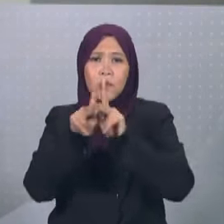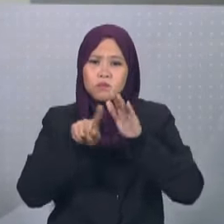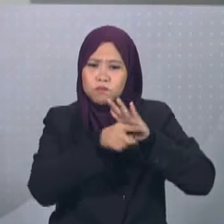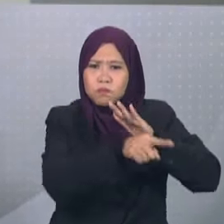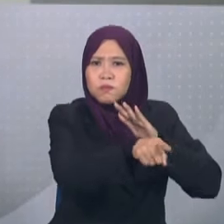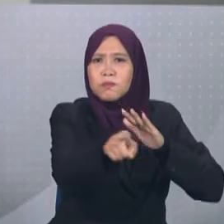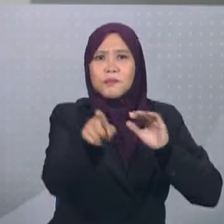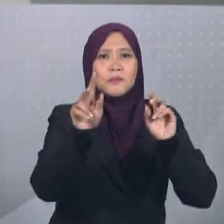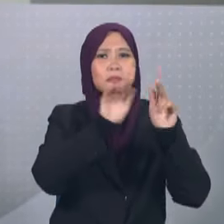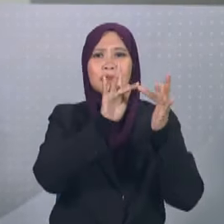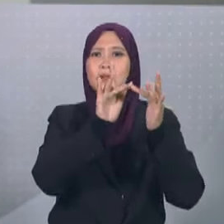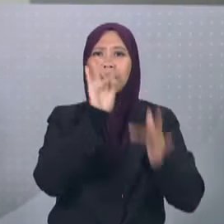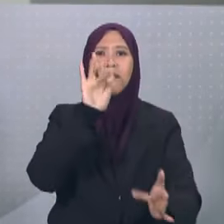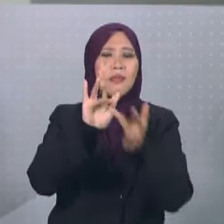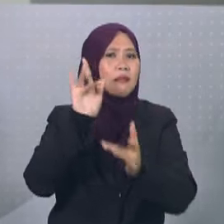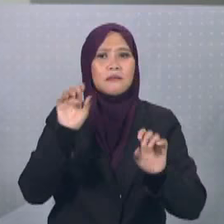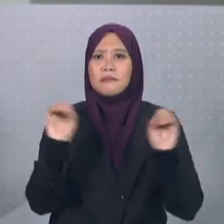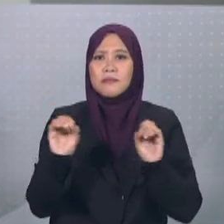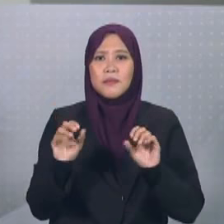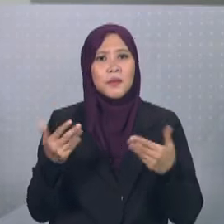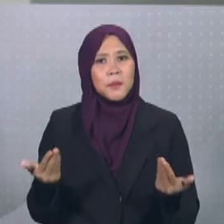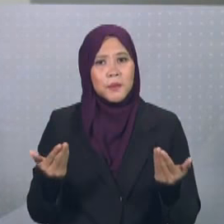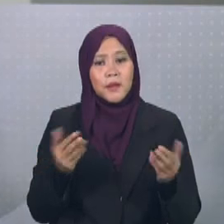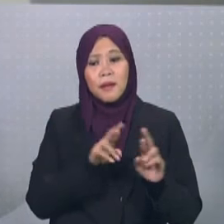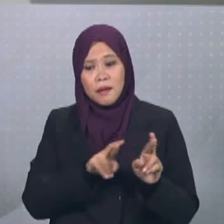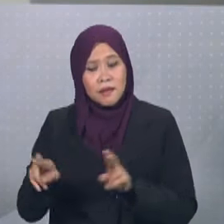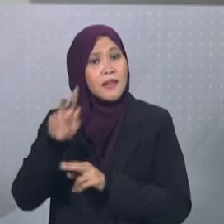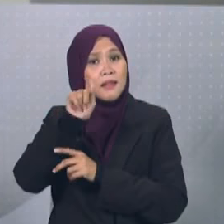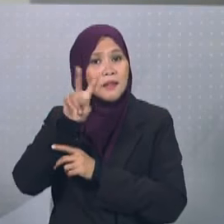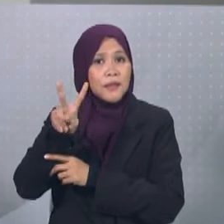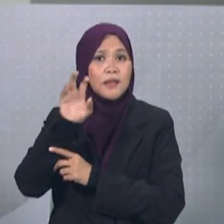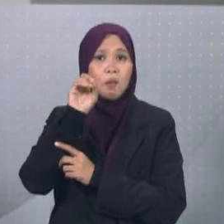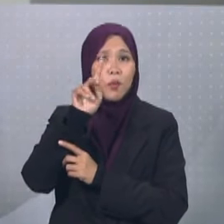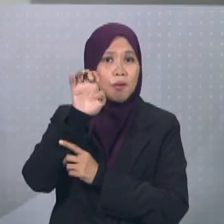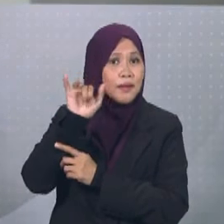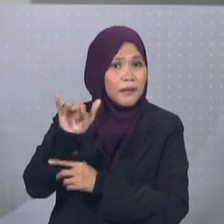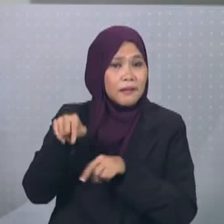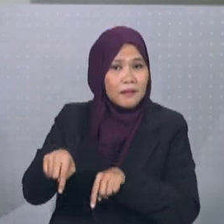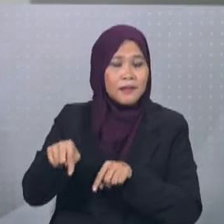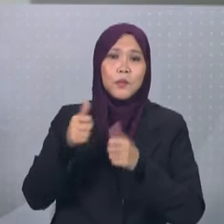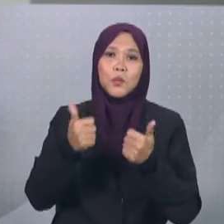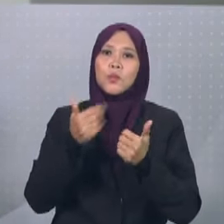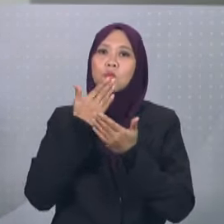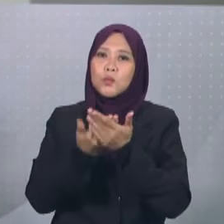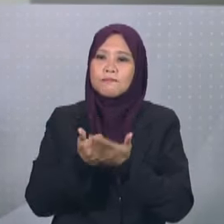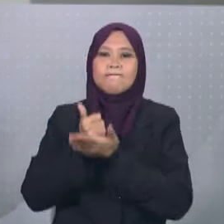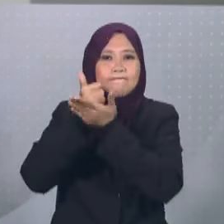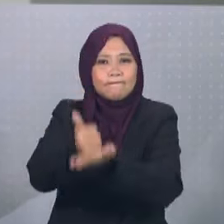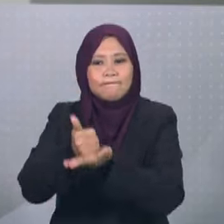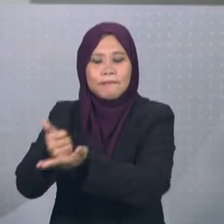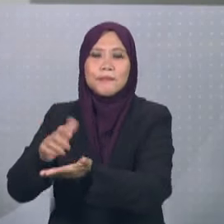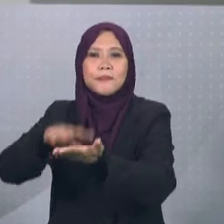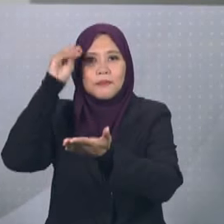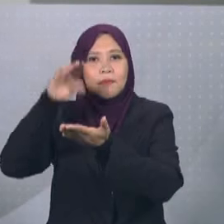internet. Jadi bila ada stesen apa, ada rancangan OK ni, itu akan membantu golongan pedalaman untuk belajar